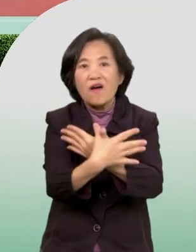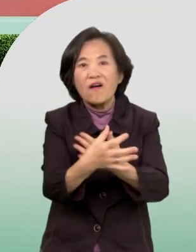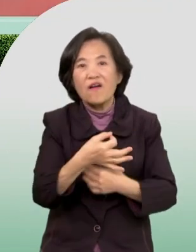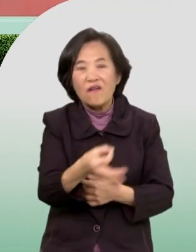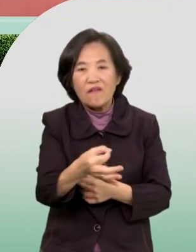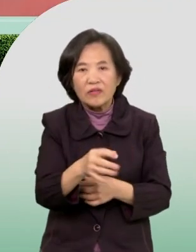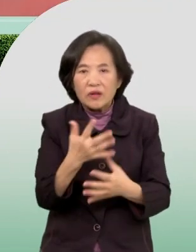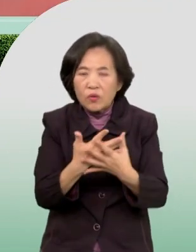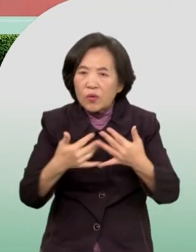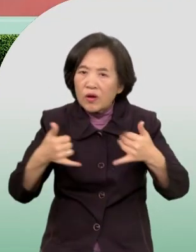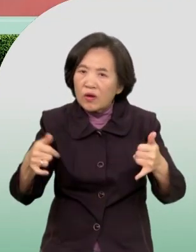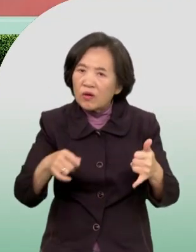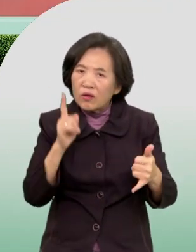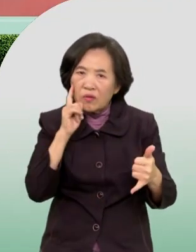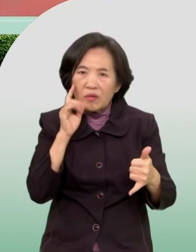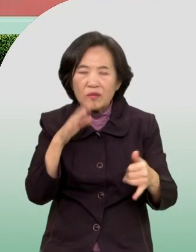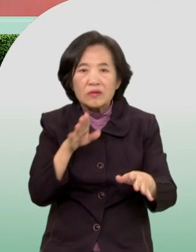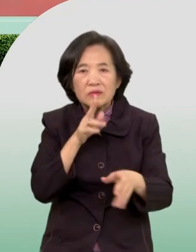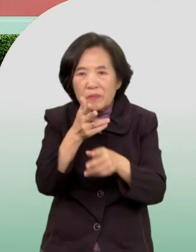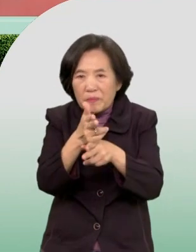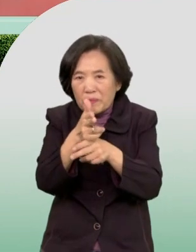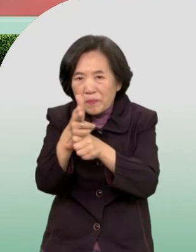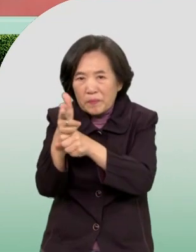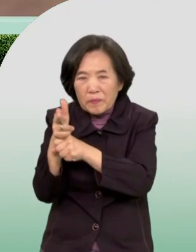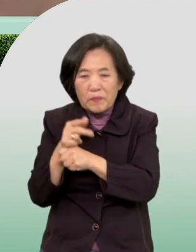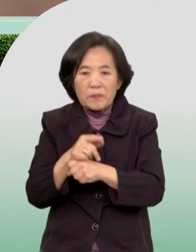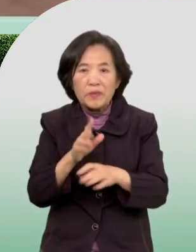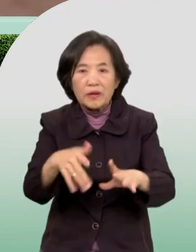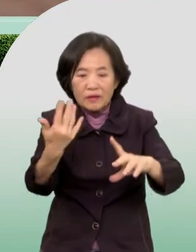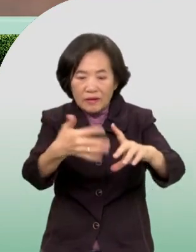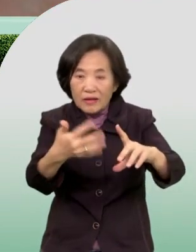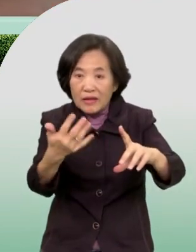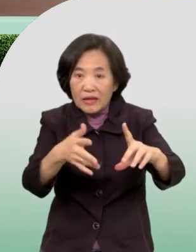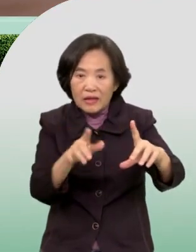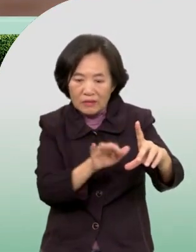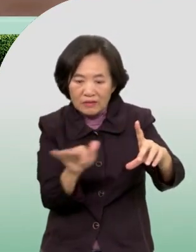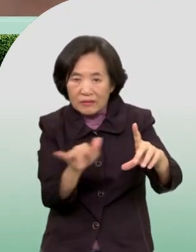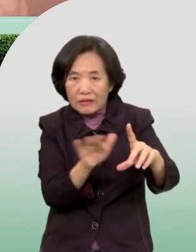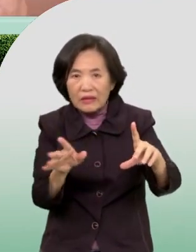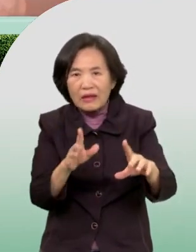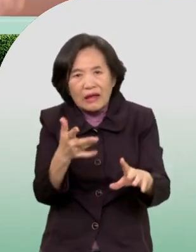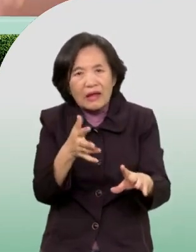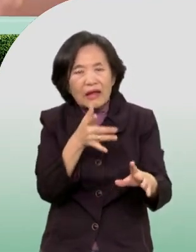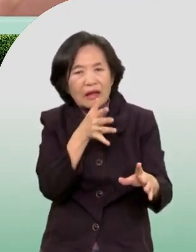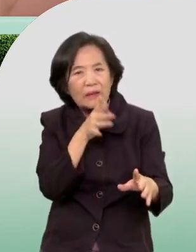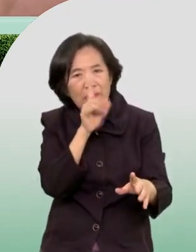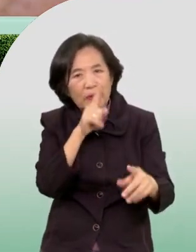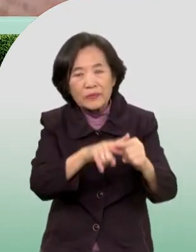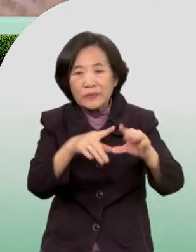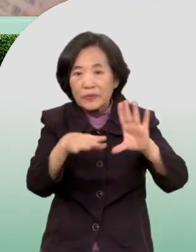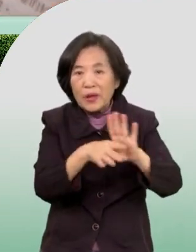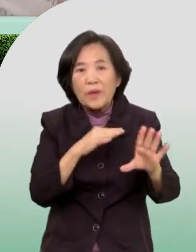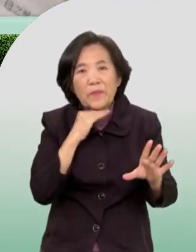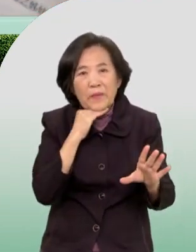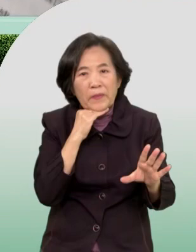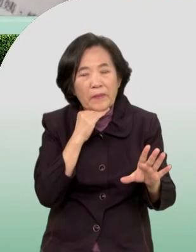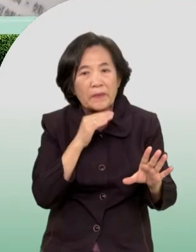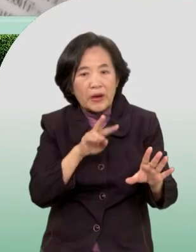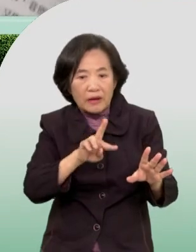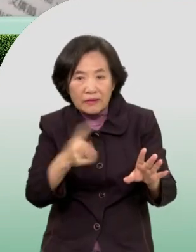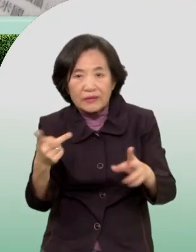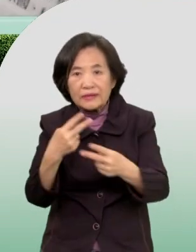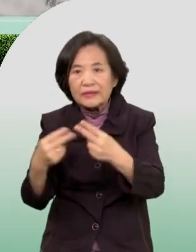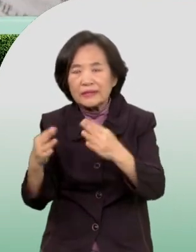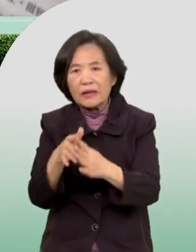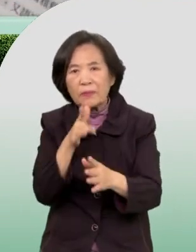有庙友发现到，像庙方摄的示范样片的时髦，是系用花艺的爱心来拼行业实